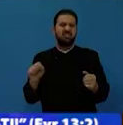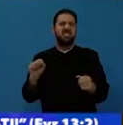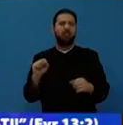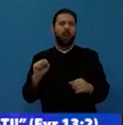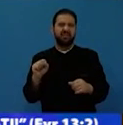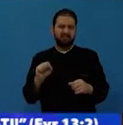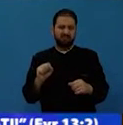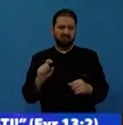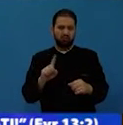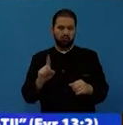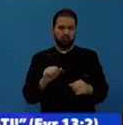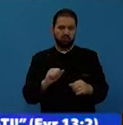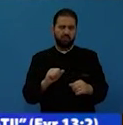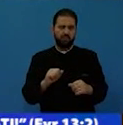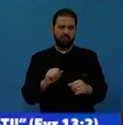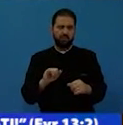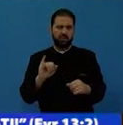și